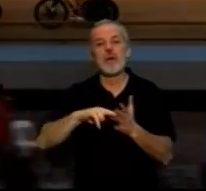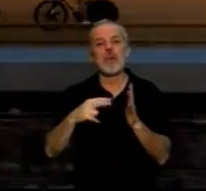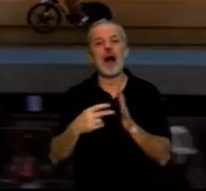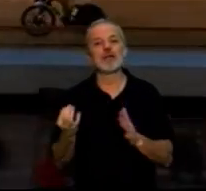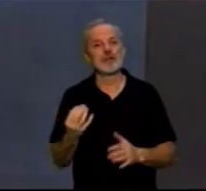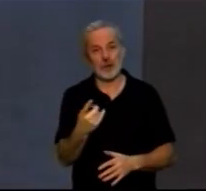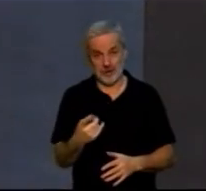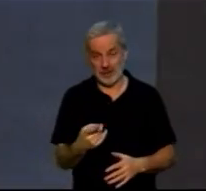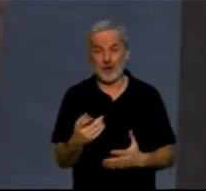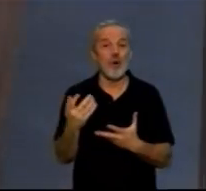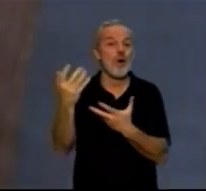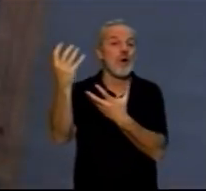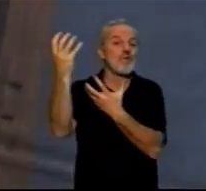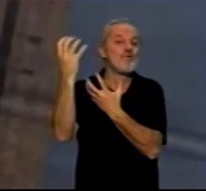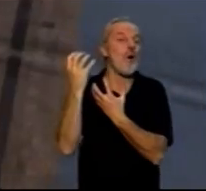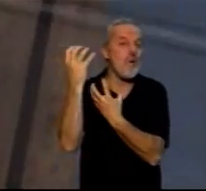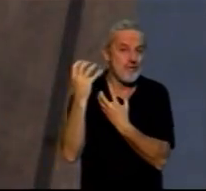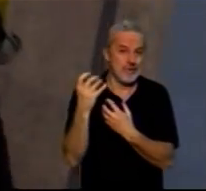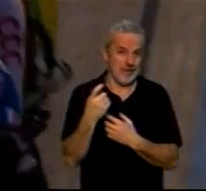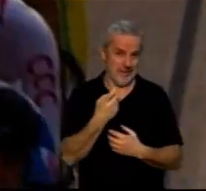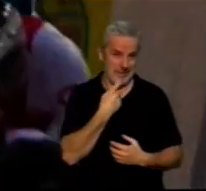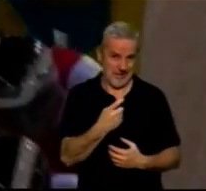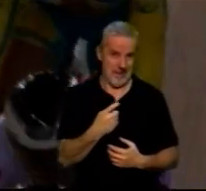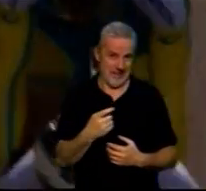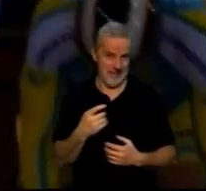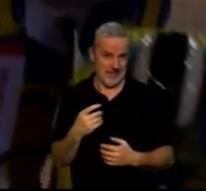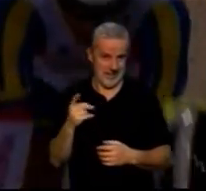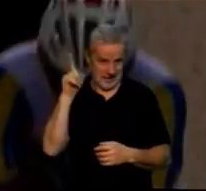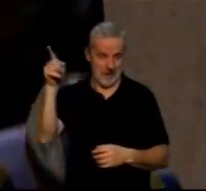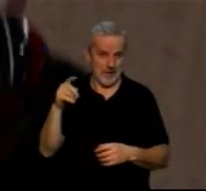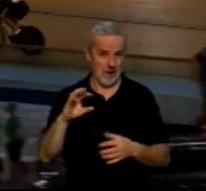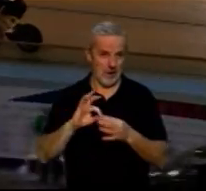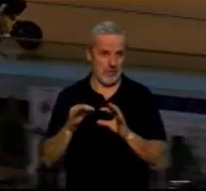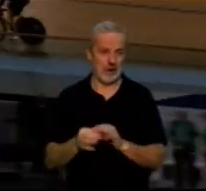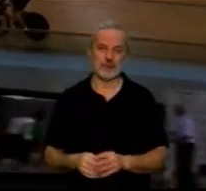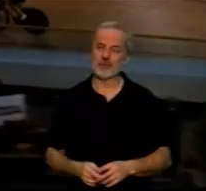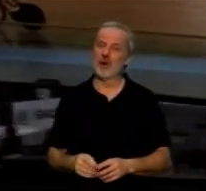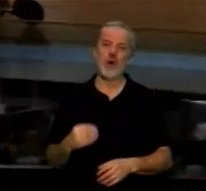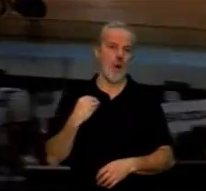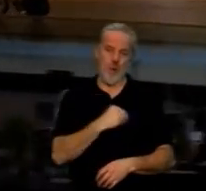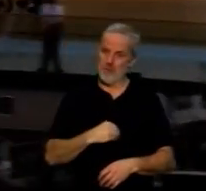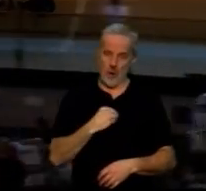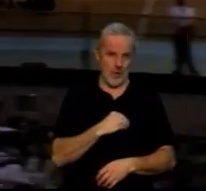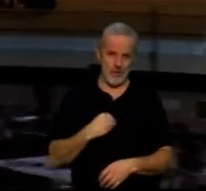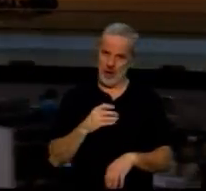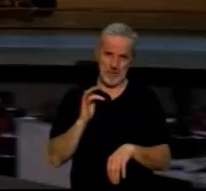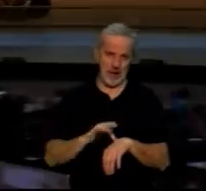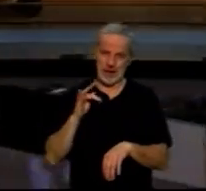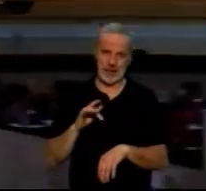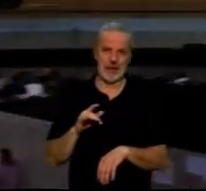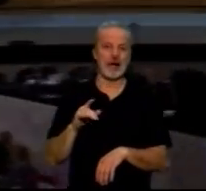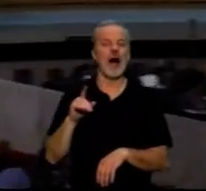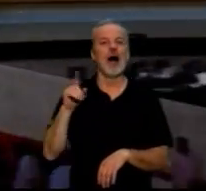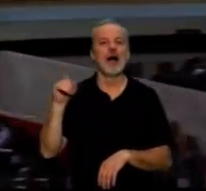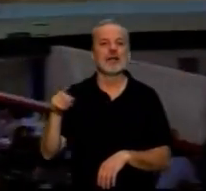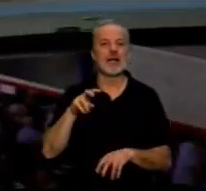Vlastně, toužíte a sníte o tom startovat v Riu? Je to olympiáda, ale vlastně mě se to bohužel netýká, protože vlastně na olympiádu běží u nás v dráhové